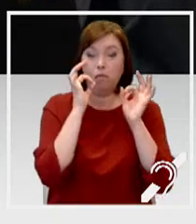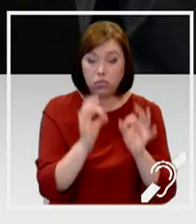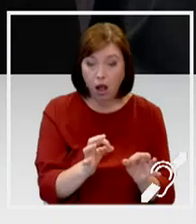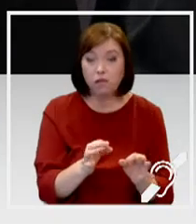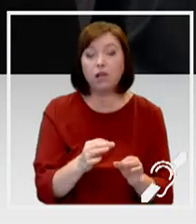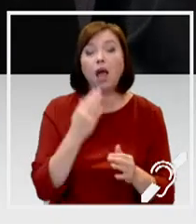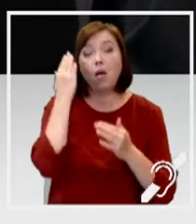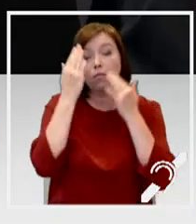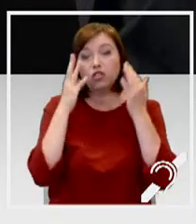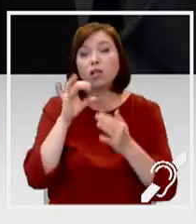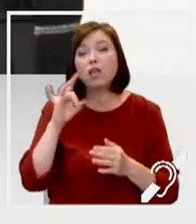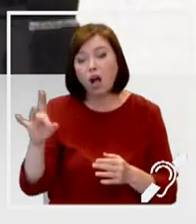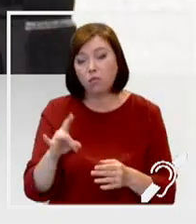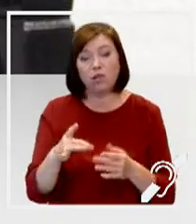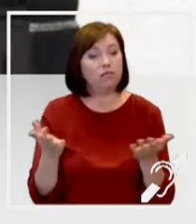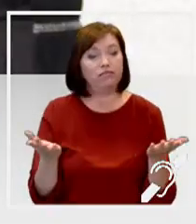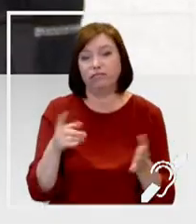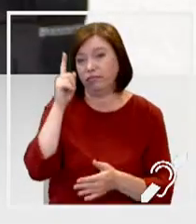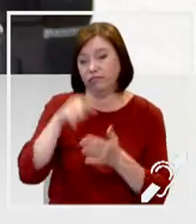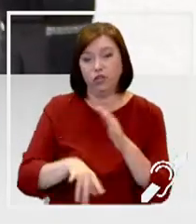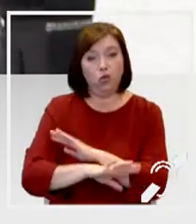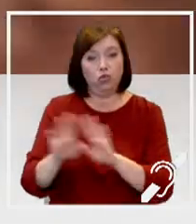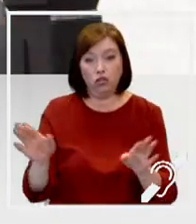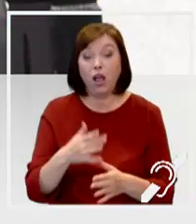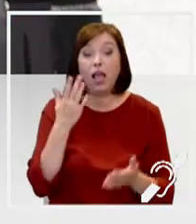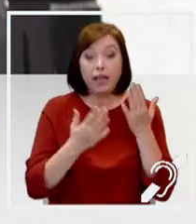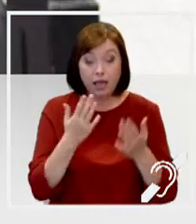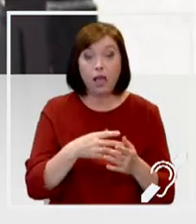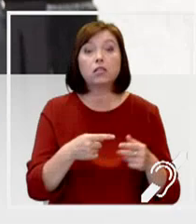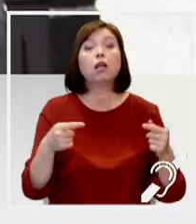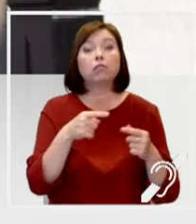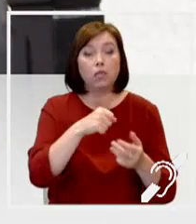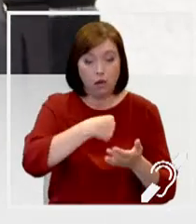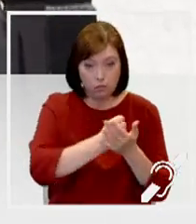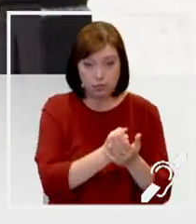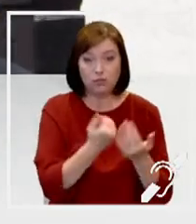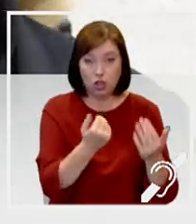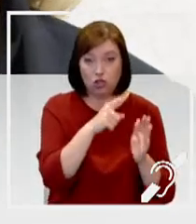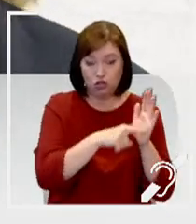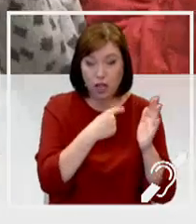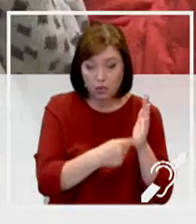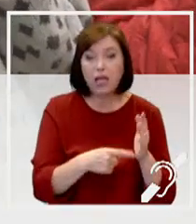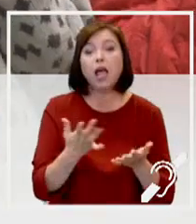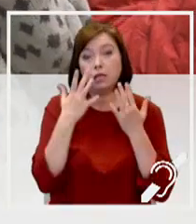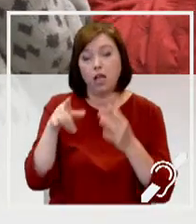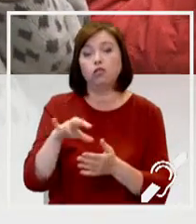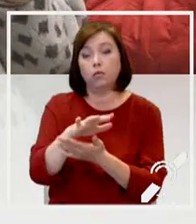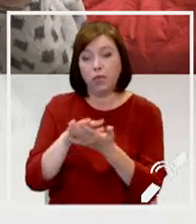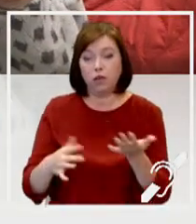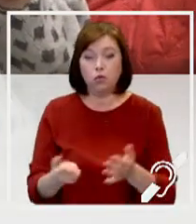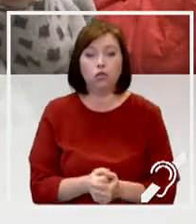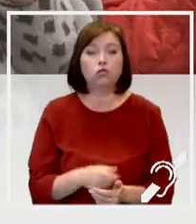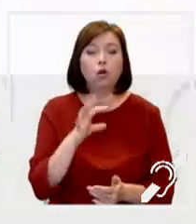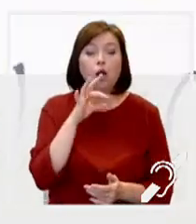constituțional, visul lui Tauber de a deveni primar de Bălți va fi spulberat din nou. Sunt excluși și gata în baza hotărârii Curții Constituționale, pentru că